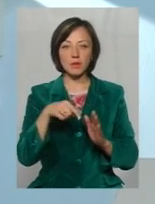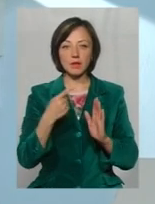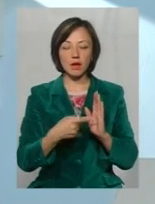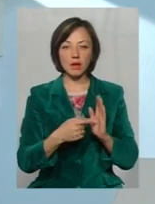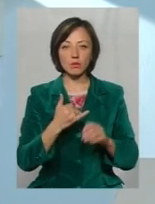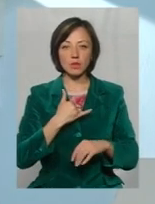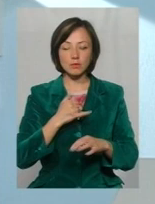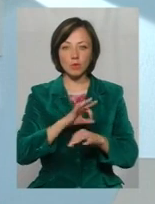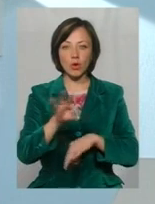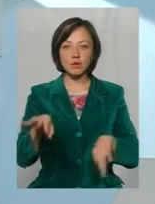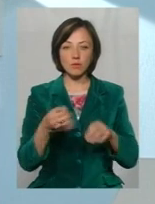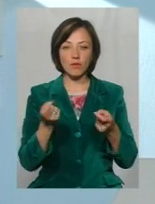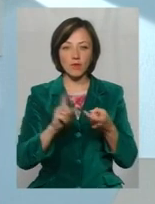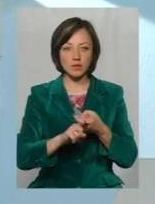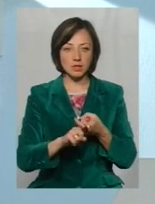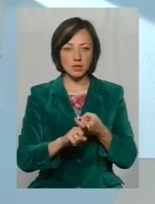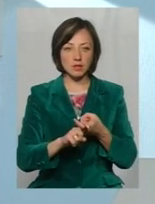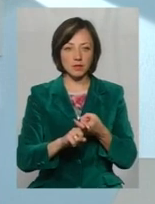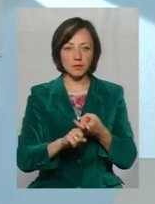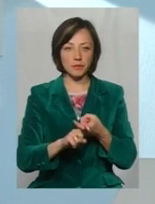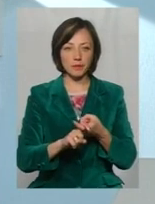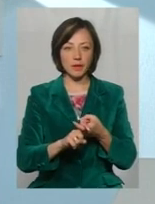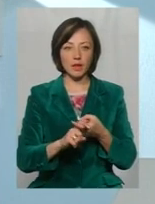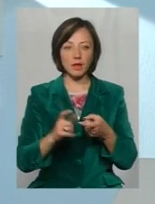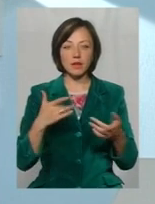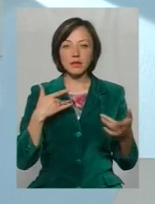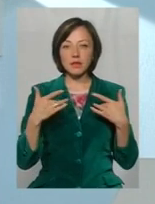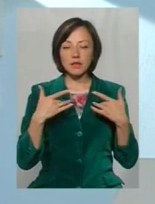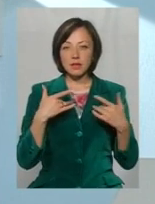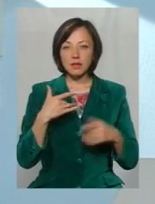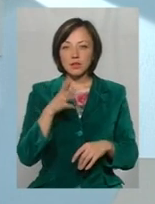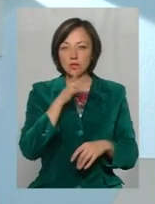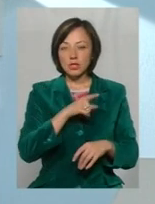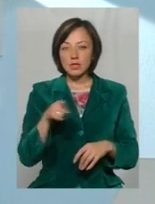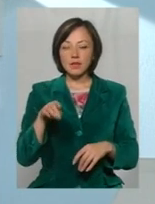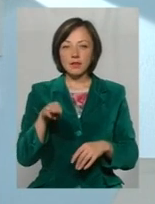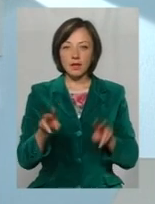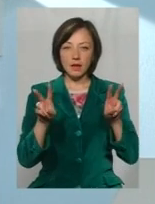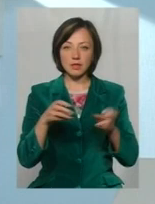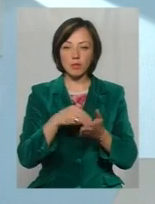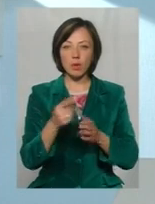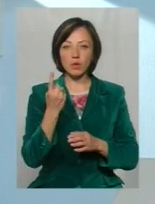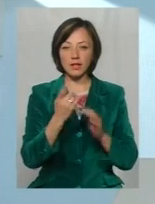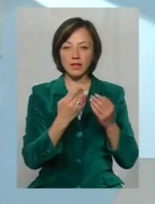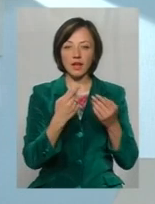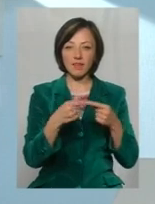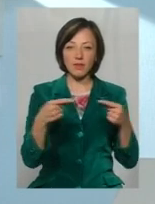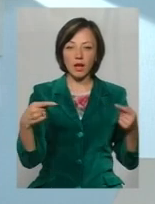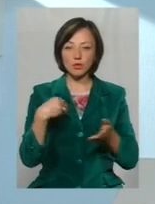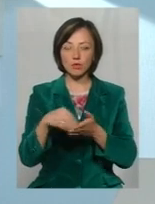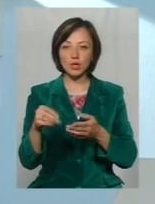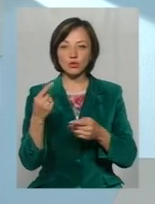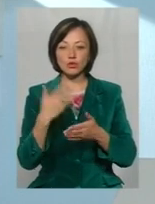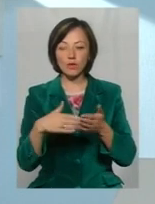нас був проект пов'язаний з театром «Час Те», коли вони мали закупити один інвентар, а закупили по кошту